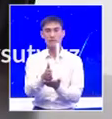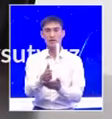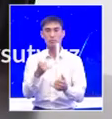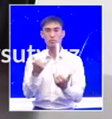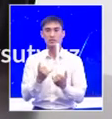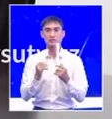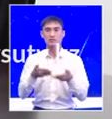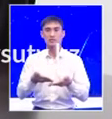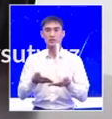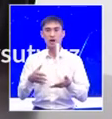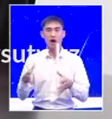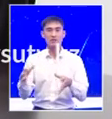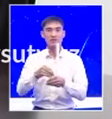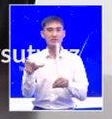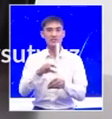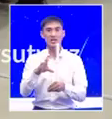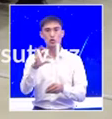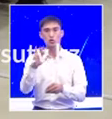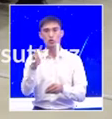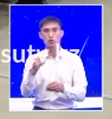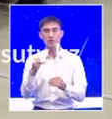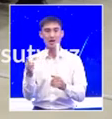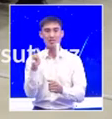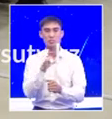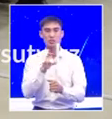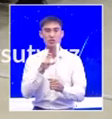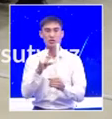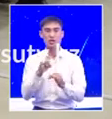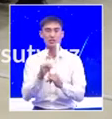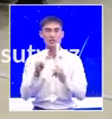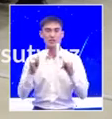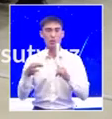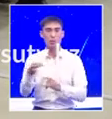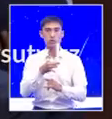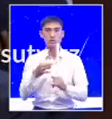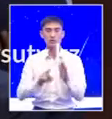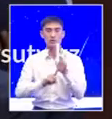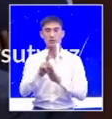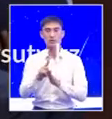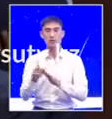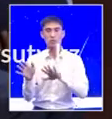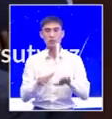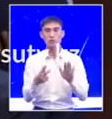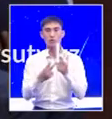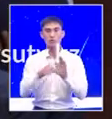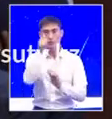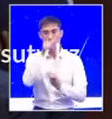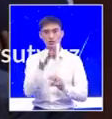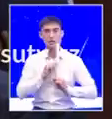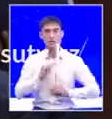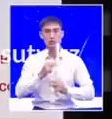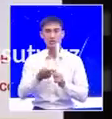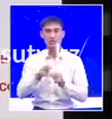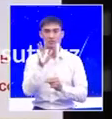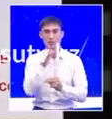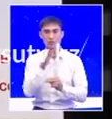призванные охватить все сферы социально-экономического развития области. С момента запуска проекта прошло 8 месяцев. Работы за этот период